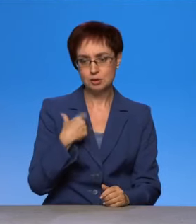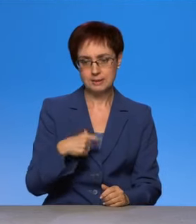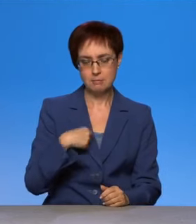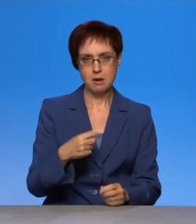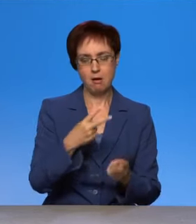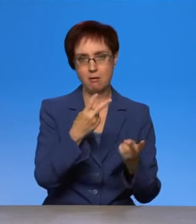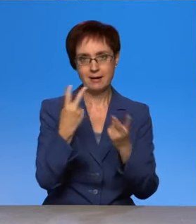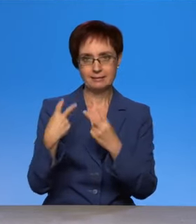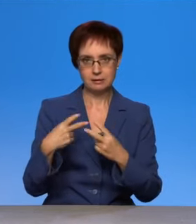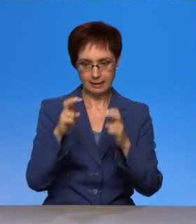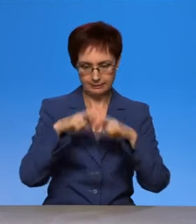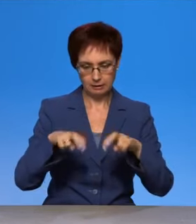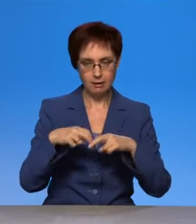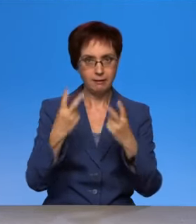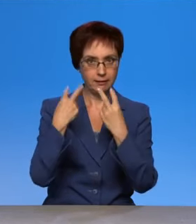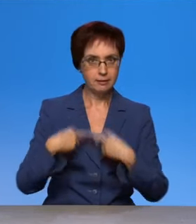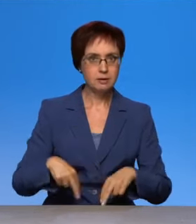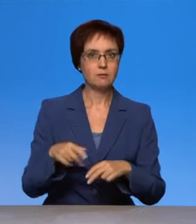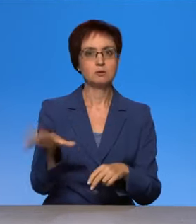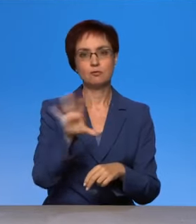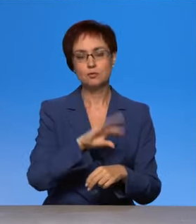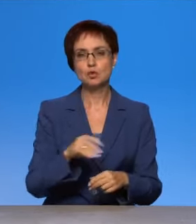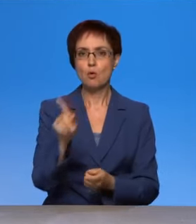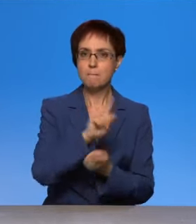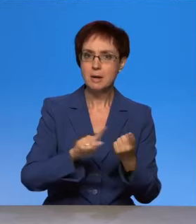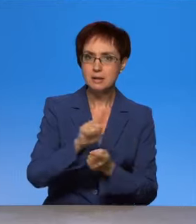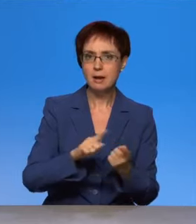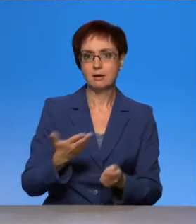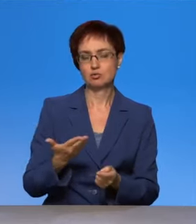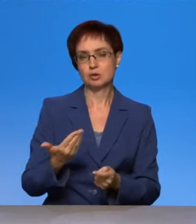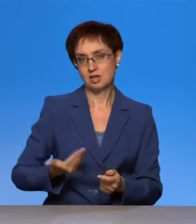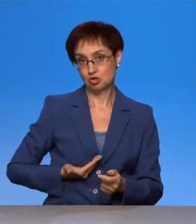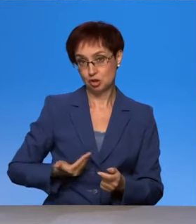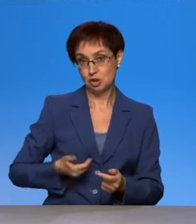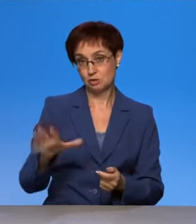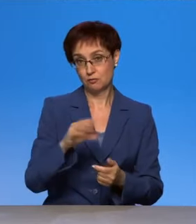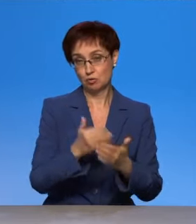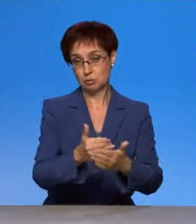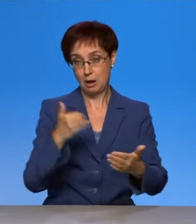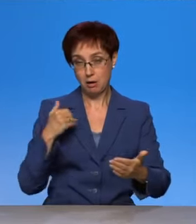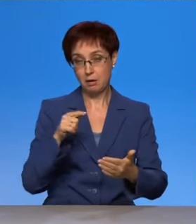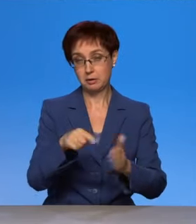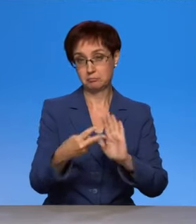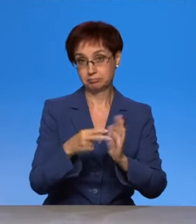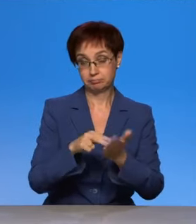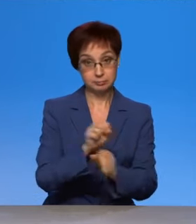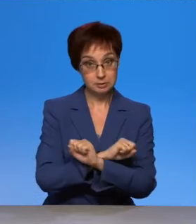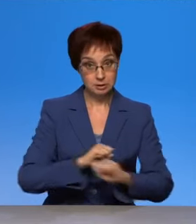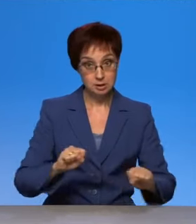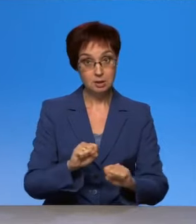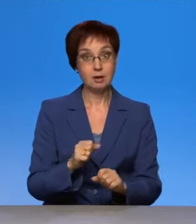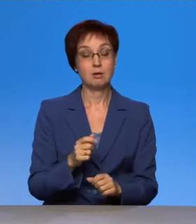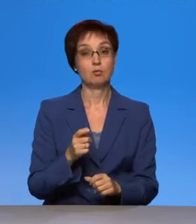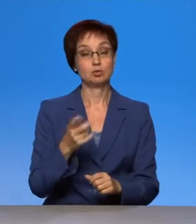этом нужно научиться как-то оставаться спокойным, уравновешенным, деятельным человеком. Что вы для этого, как специалист, посоветуете?